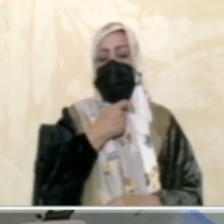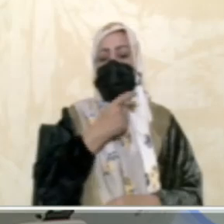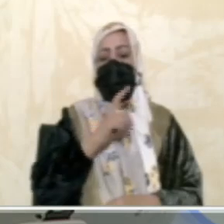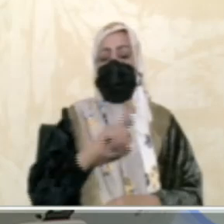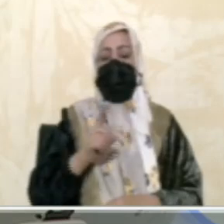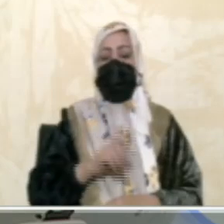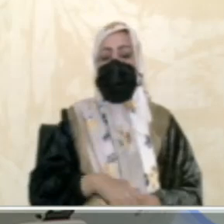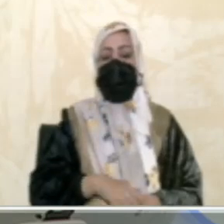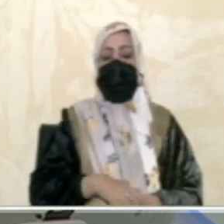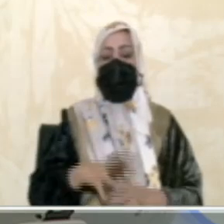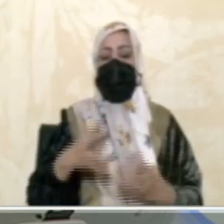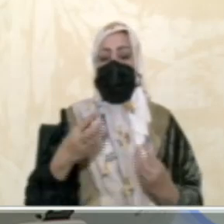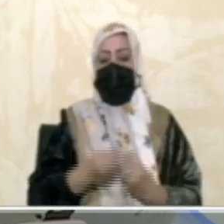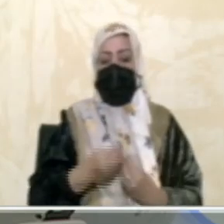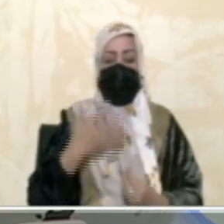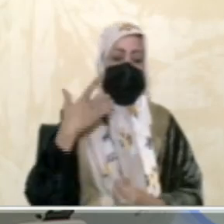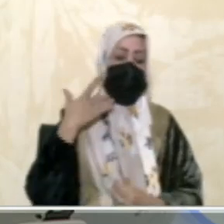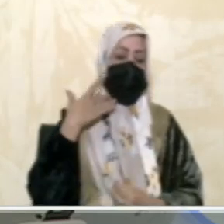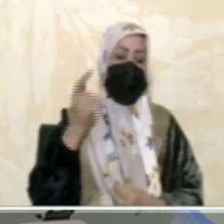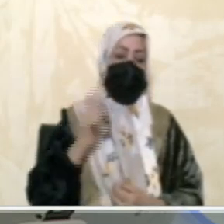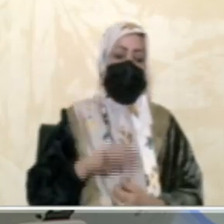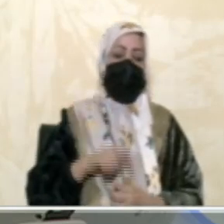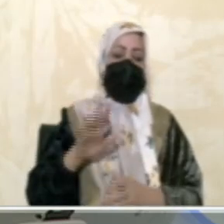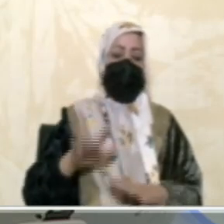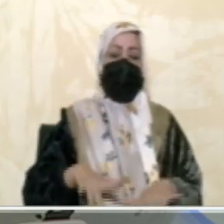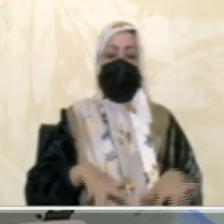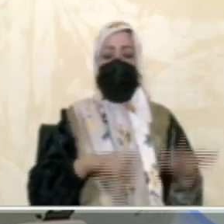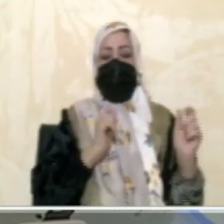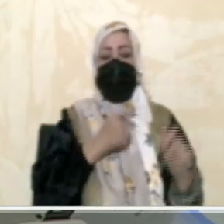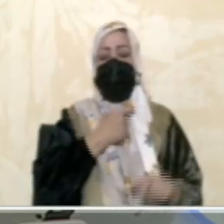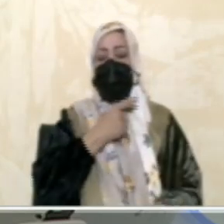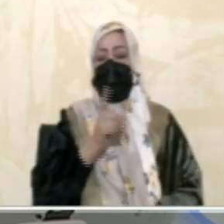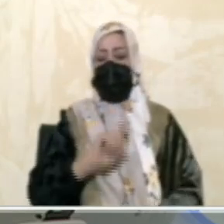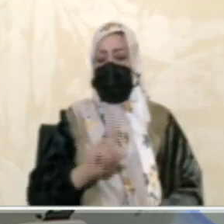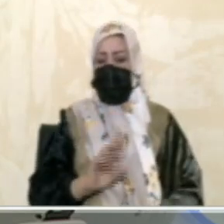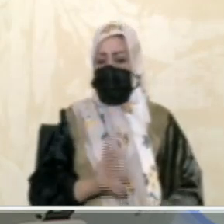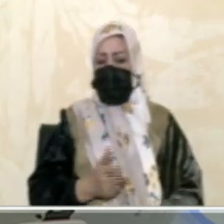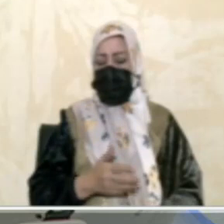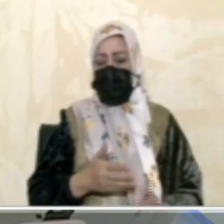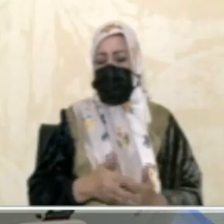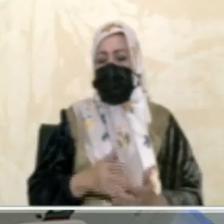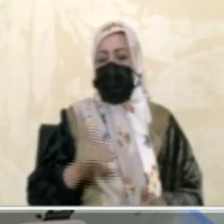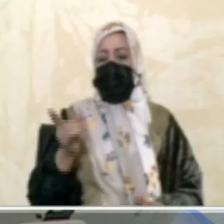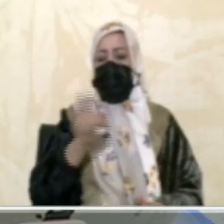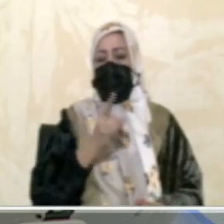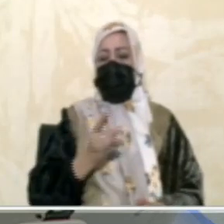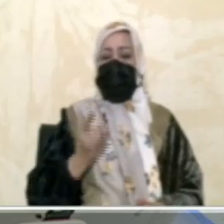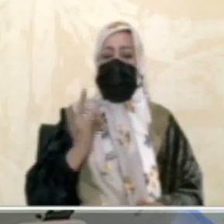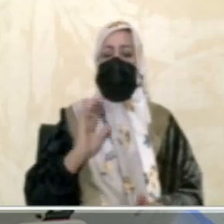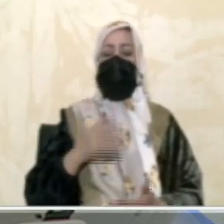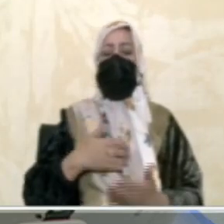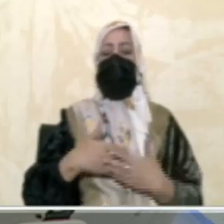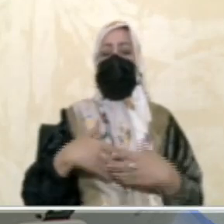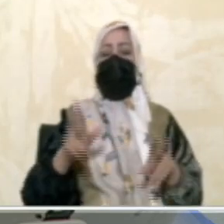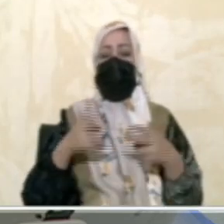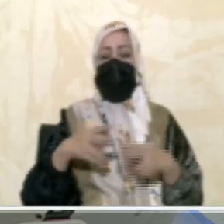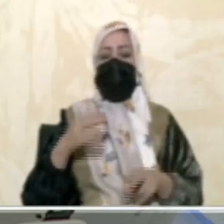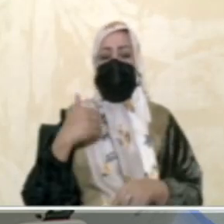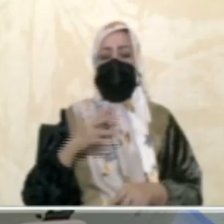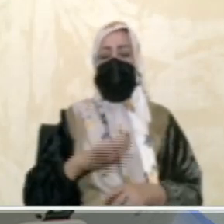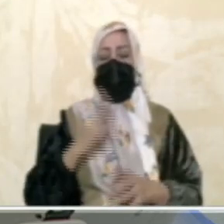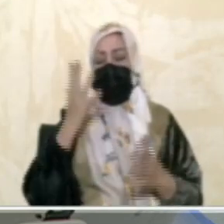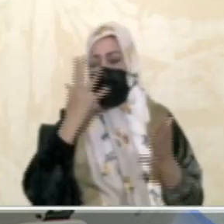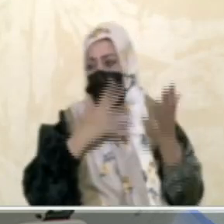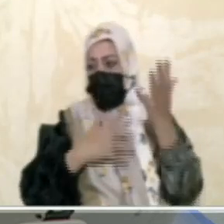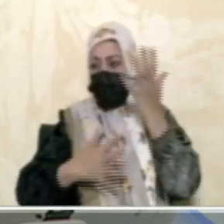اتركوا صلاه الجمعه ولديكم رخصه ويعني هذا هو التشويش المنهي عنه